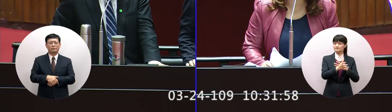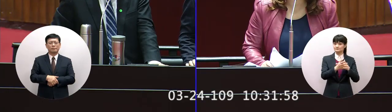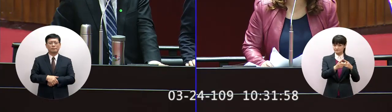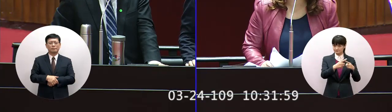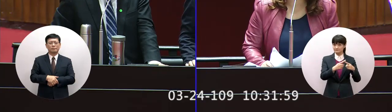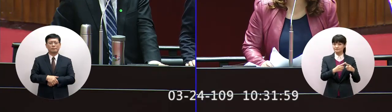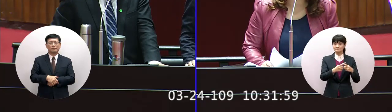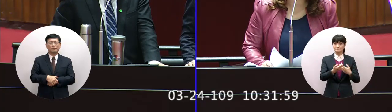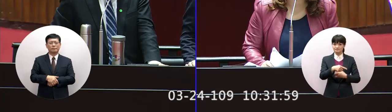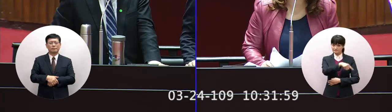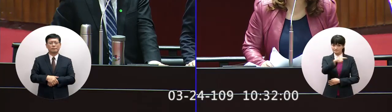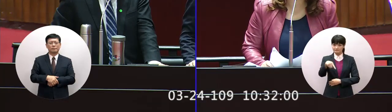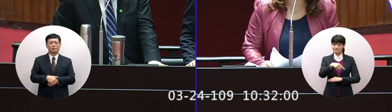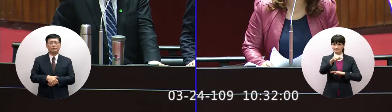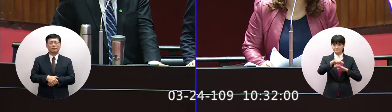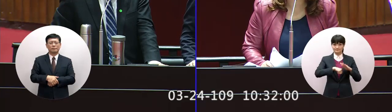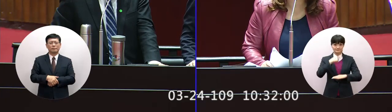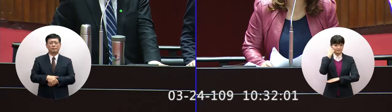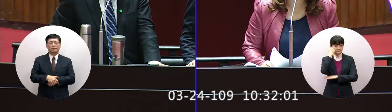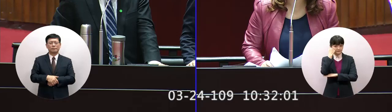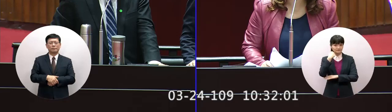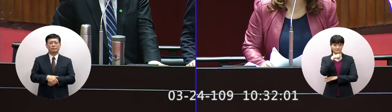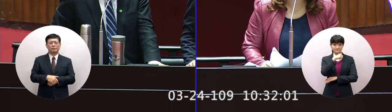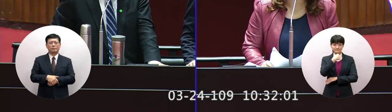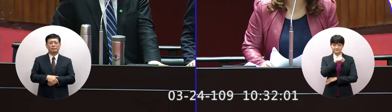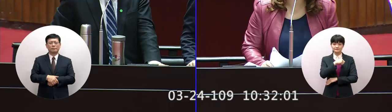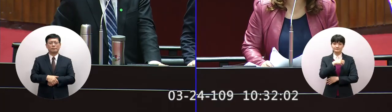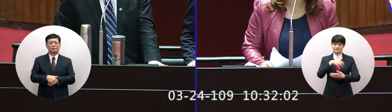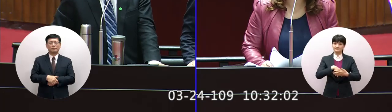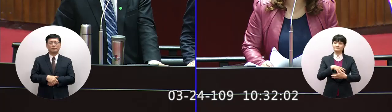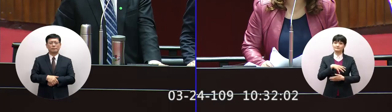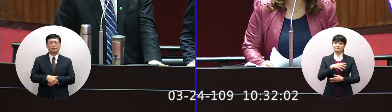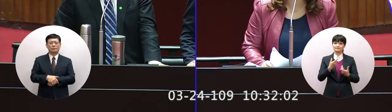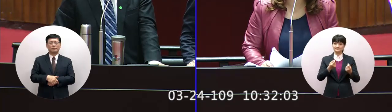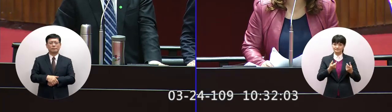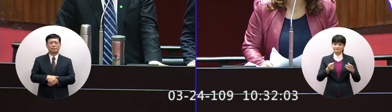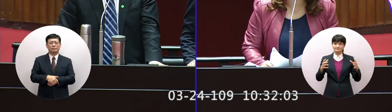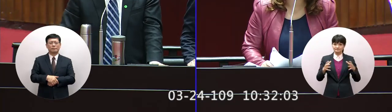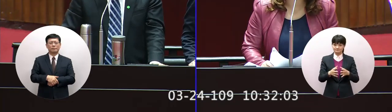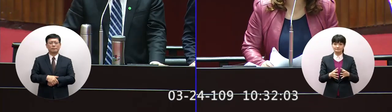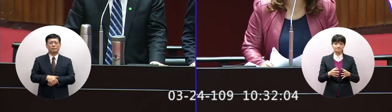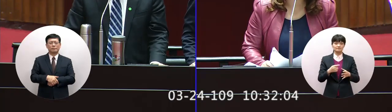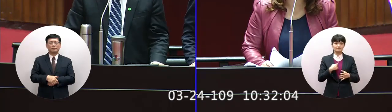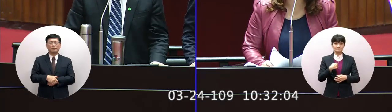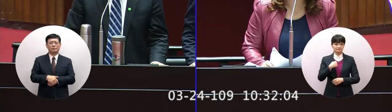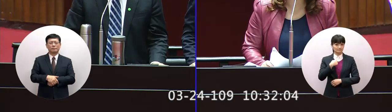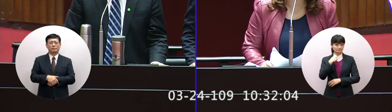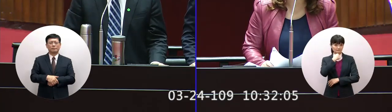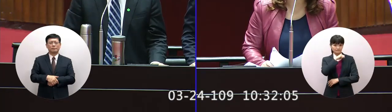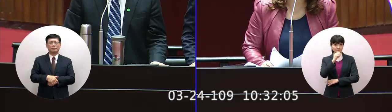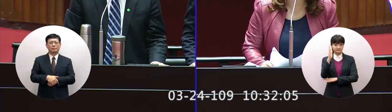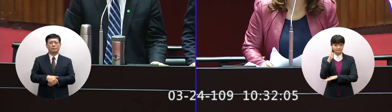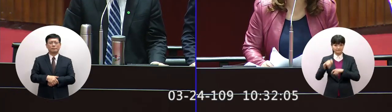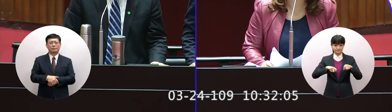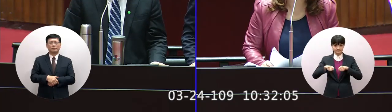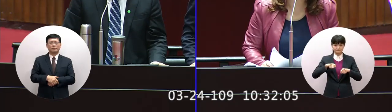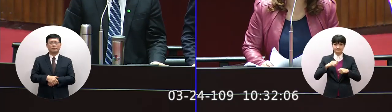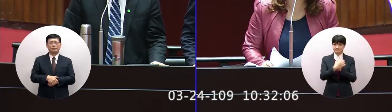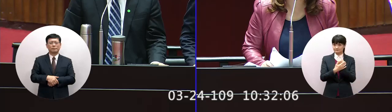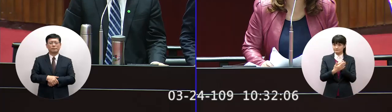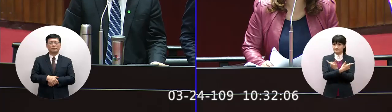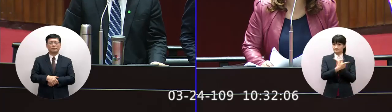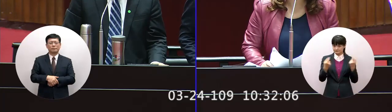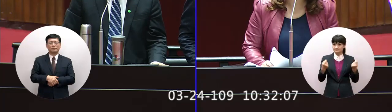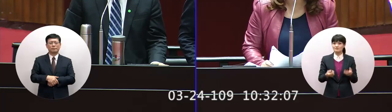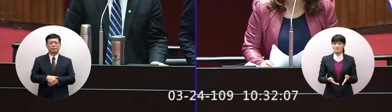实都是住在台湾的一份子，他们理应就应该受到我们台湾相关政策的这个保护跟这